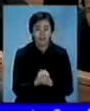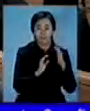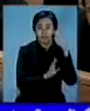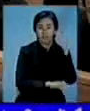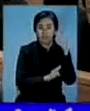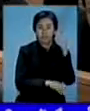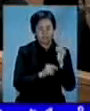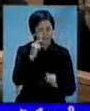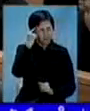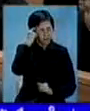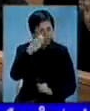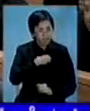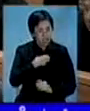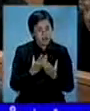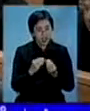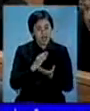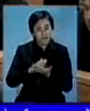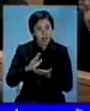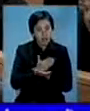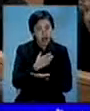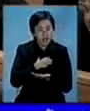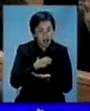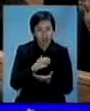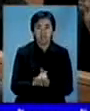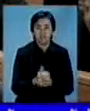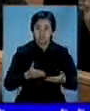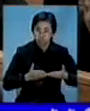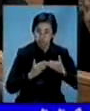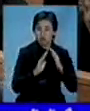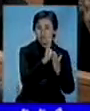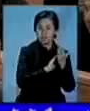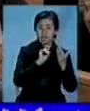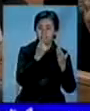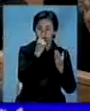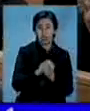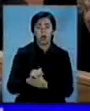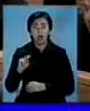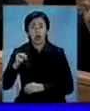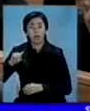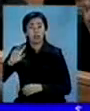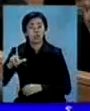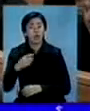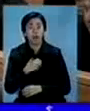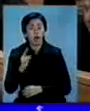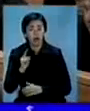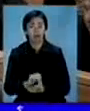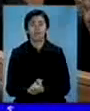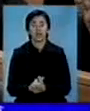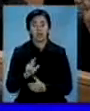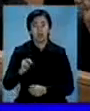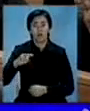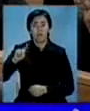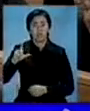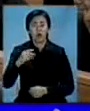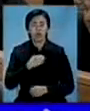ใต้มีอุดมการต้องการแบ่งแยกดินแดนไปตั้งประเทศใหม่นปช.มีอุดมการเพียงต้องการ